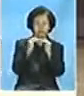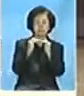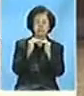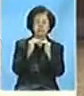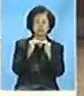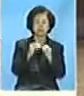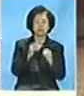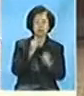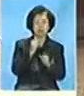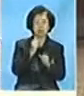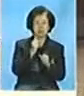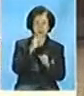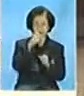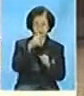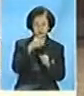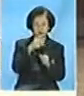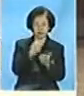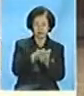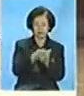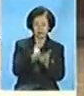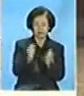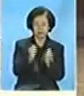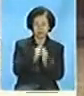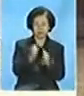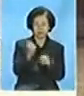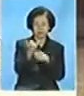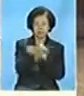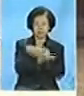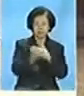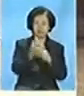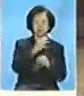อประโยชน์ของประเทศชาติและประชาชน